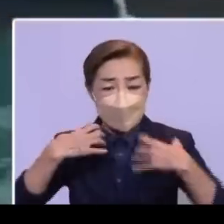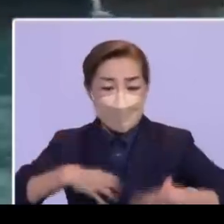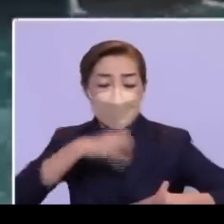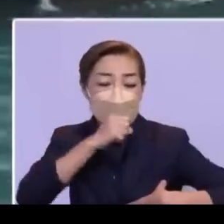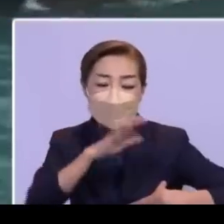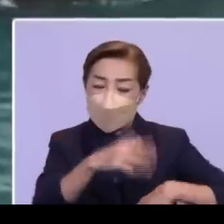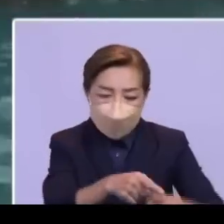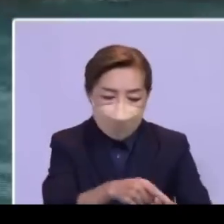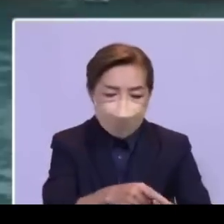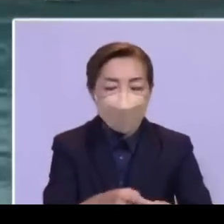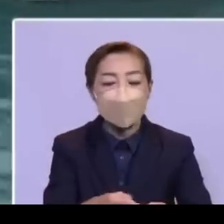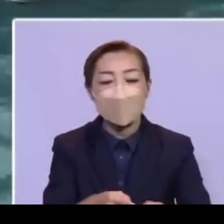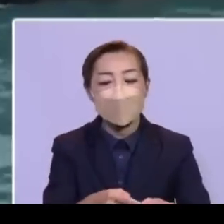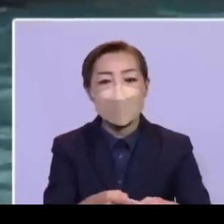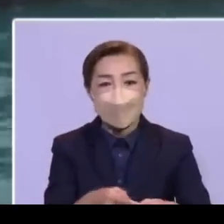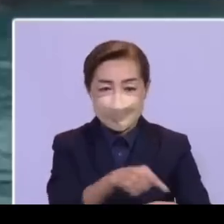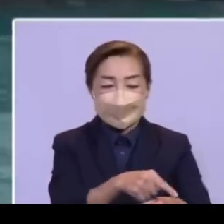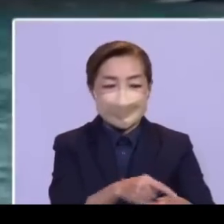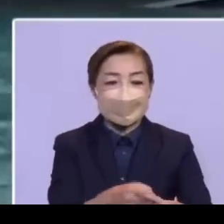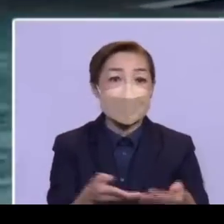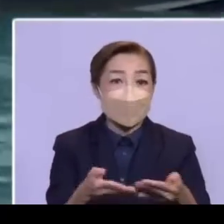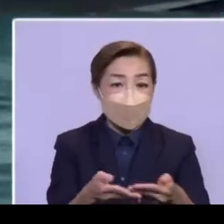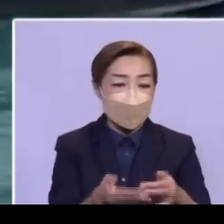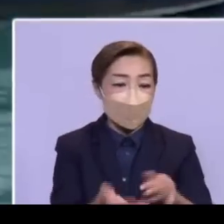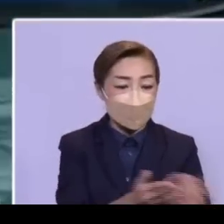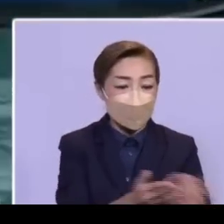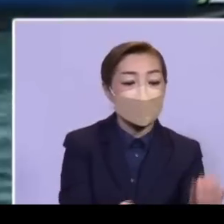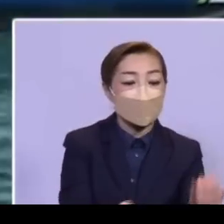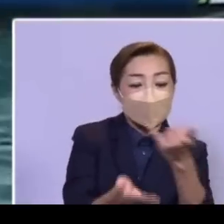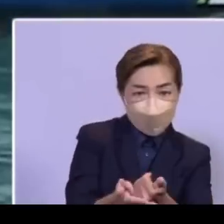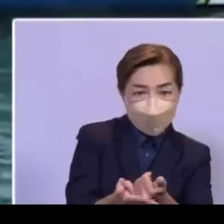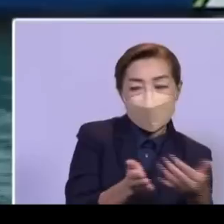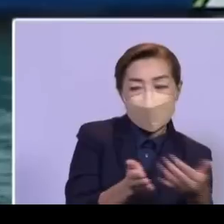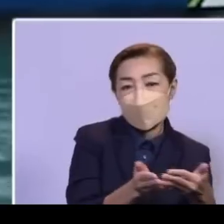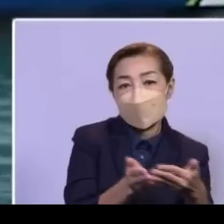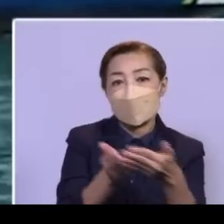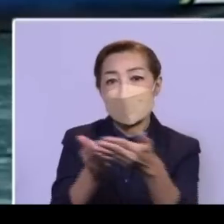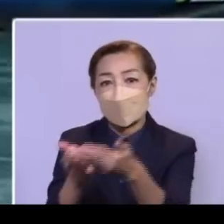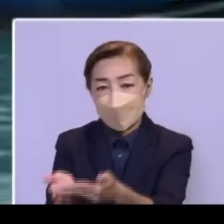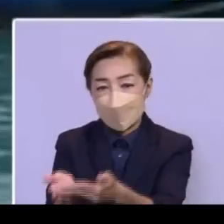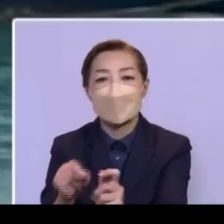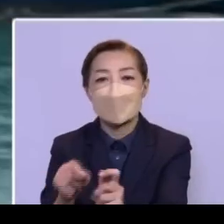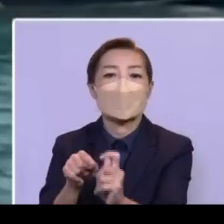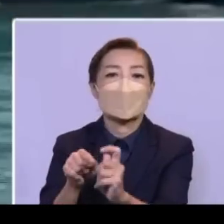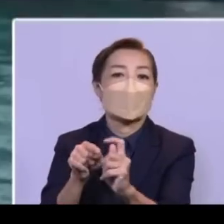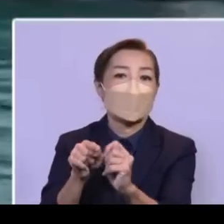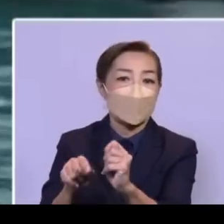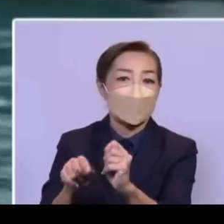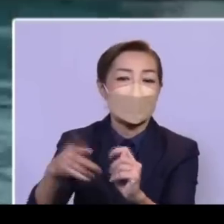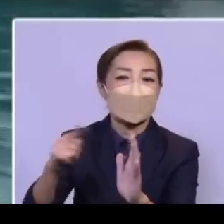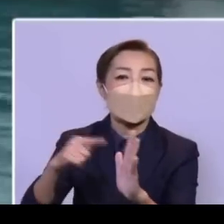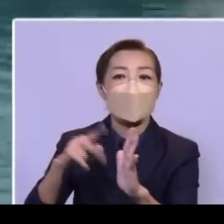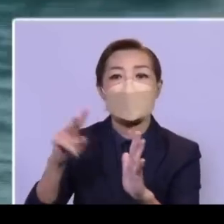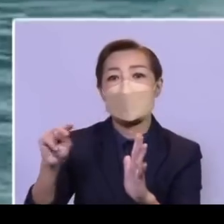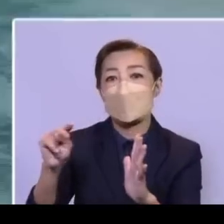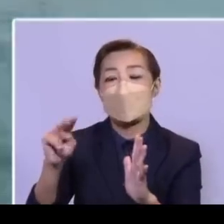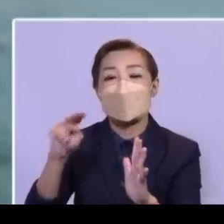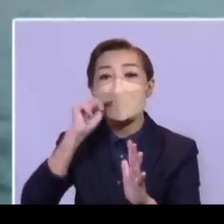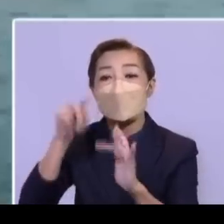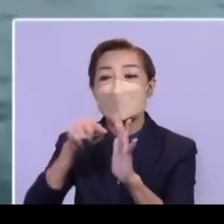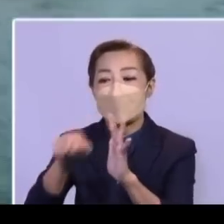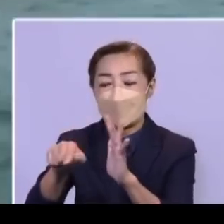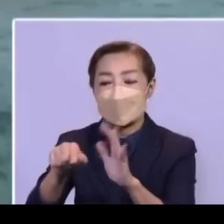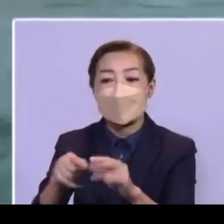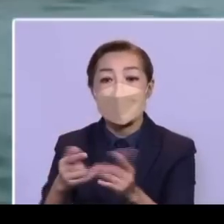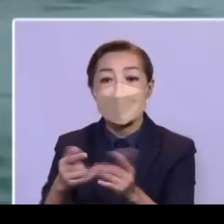เจ้าหน้าที่จึงนำเข้าฝั่งที่ท่าเรือศูนย์ป้องกันปราบปรามประมงทะเลชุมพรที่ตำบลปากน้ำชุมพรค่ะเพื่อส่งมอบให้กับทหาร